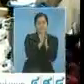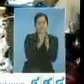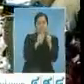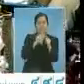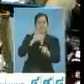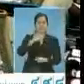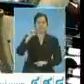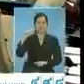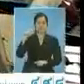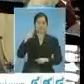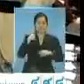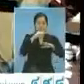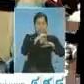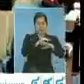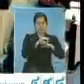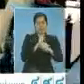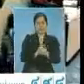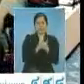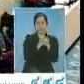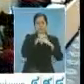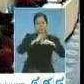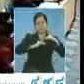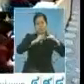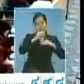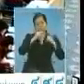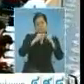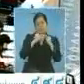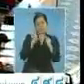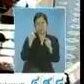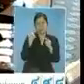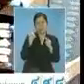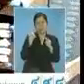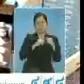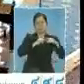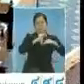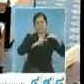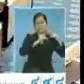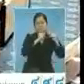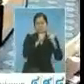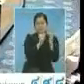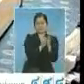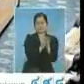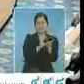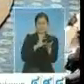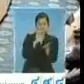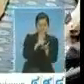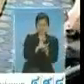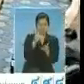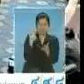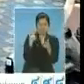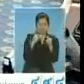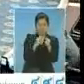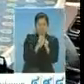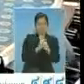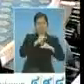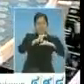จะผลส่งผลทำให้การสร้างความแข็งแรงและการหมุนเวียนเศรษฐกิจในประเทศและรวมถึงการลงทุนนั้นมีอนาคตต่อ